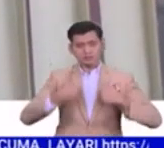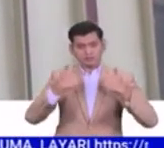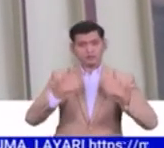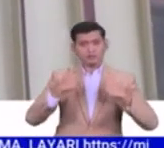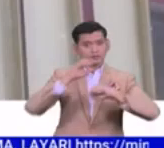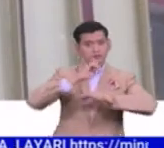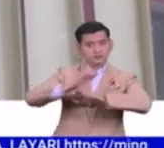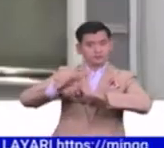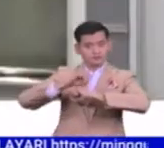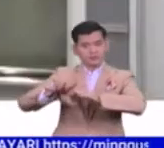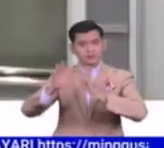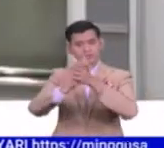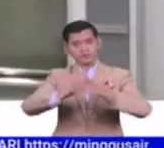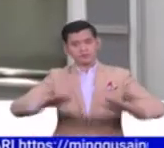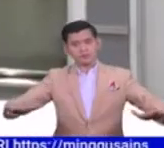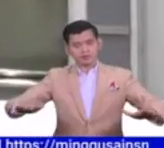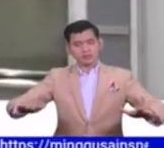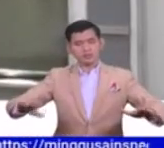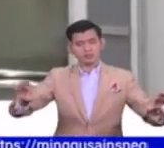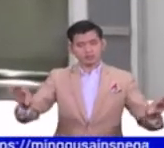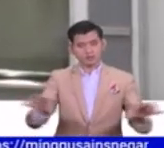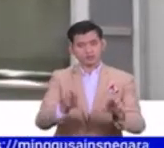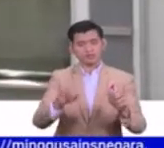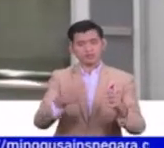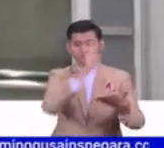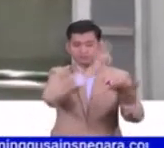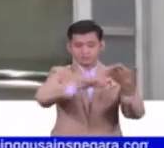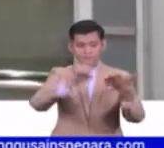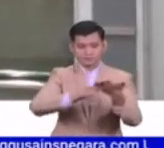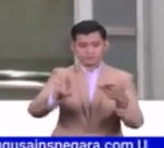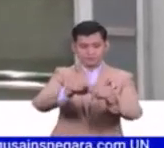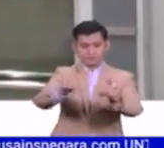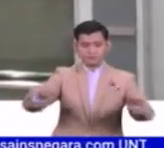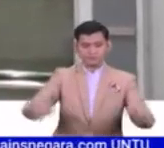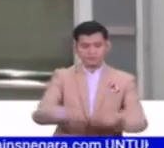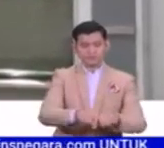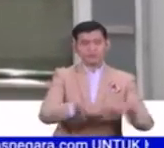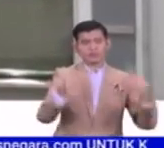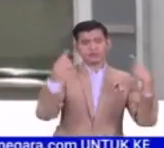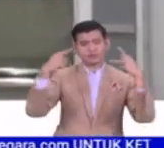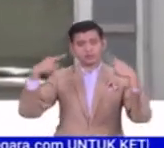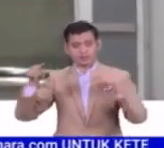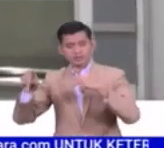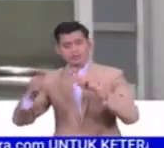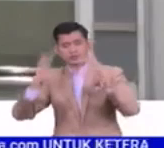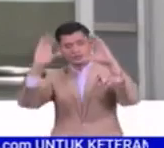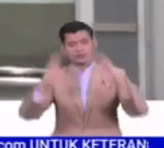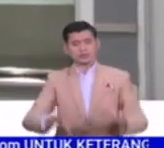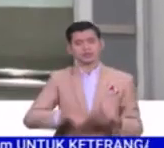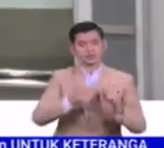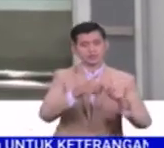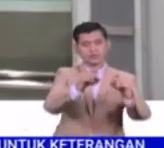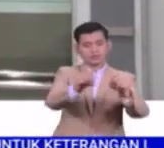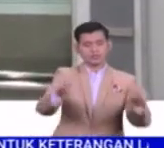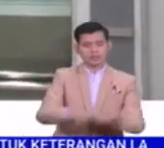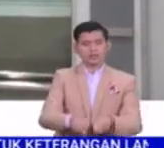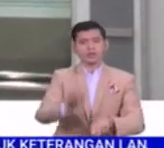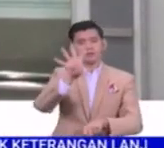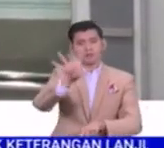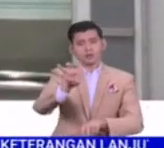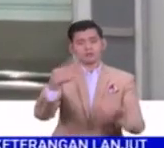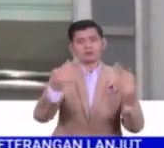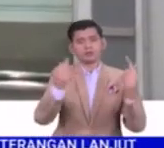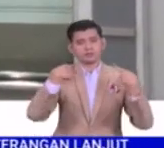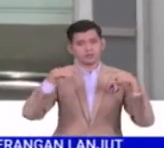kempen kesedaran dan keselamatan awam dijalankan dengan memeriksa setiap premis secara berkala mengikut zon dengan jumlah 40 buah